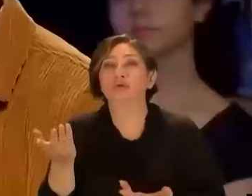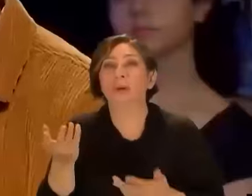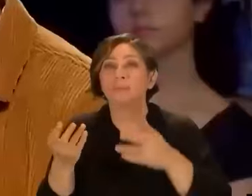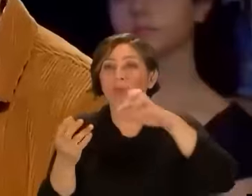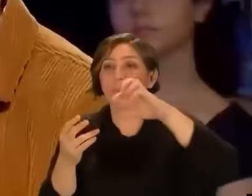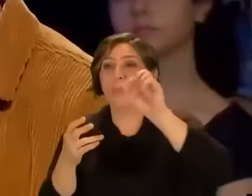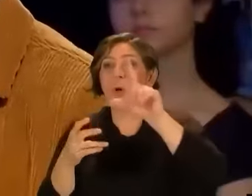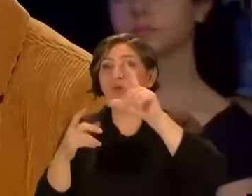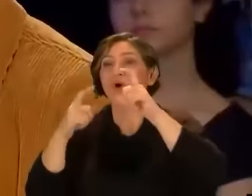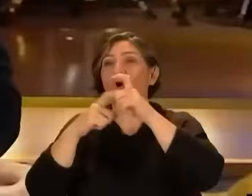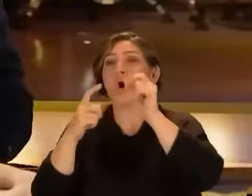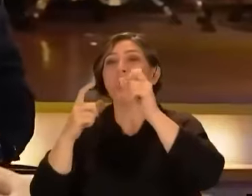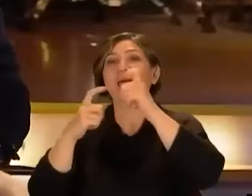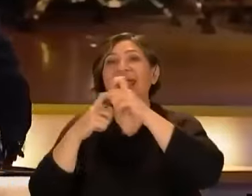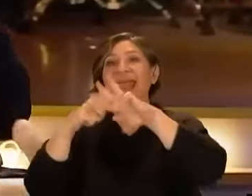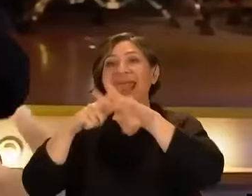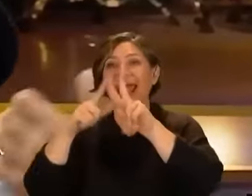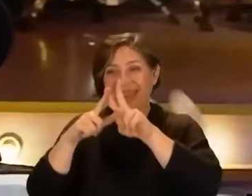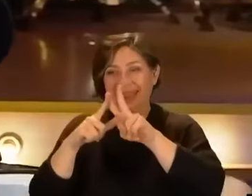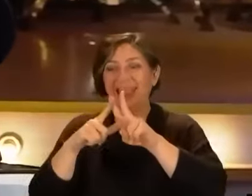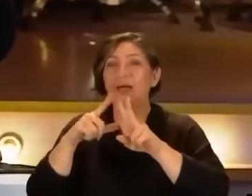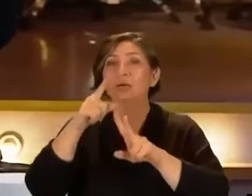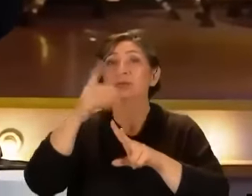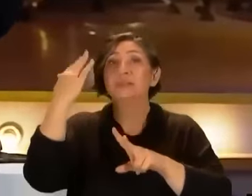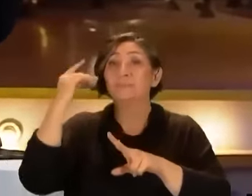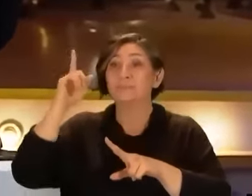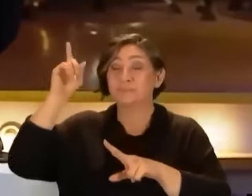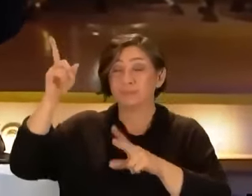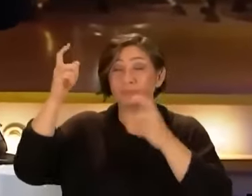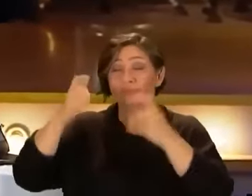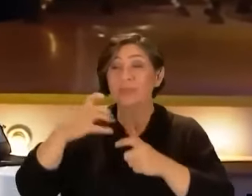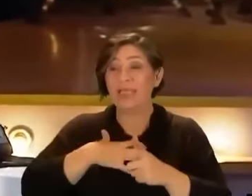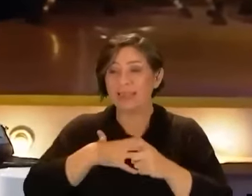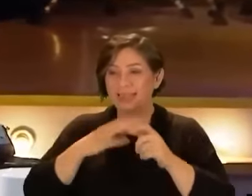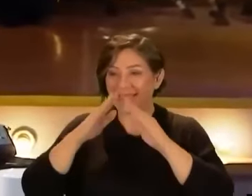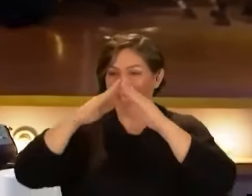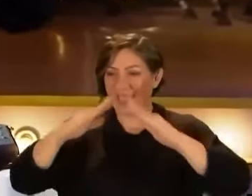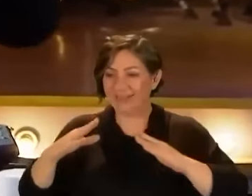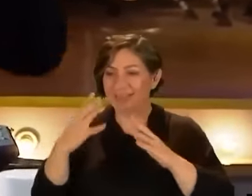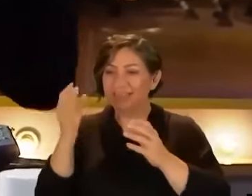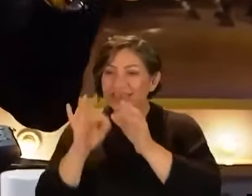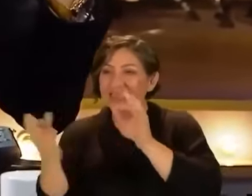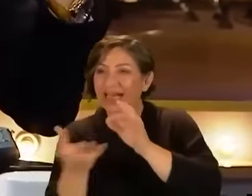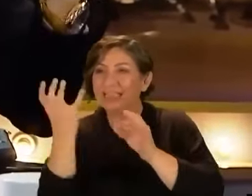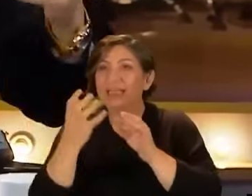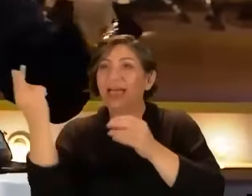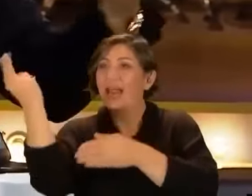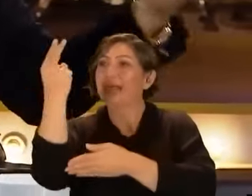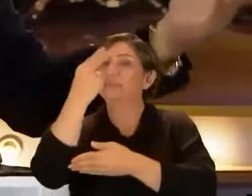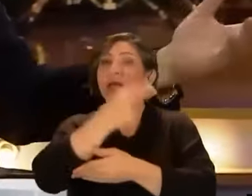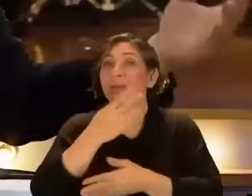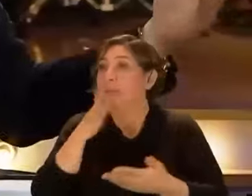Paul Gauguin'in son Tahiti'de kendi kulübesinde yaktığı resimleri bilmiyoruz.